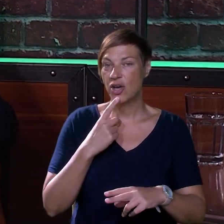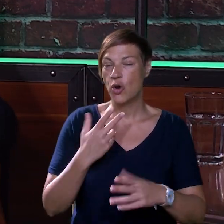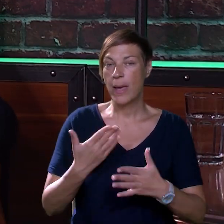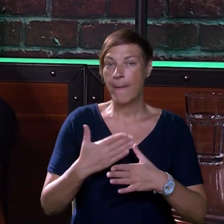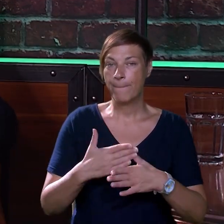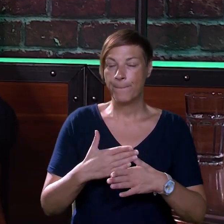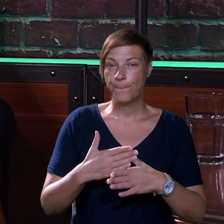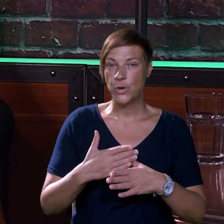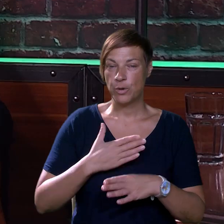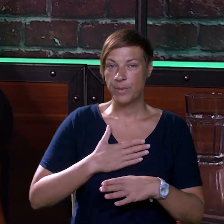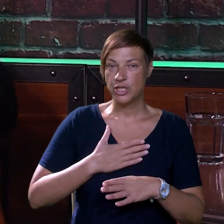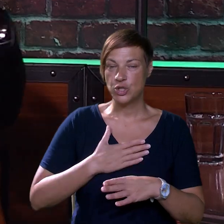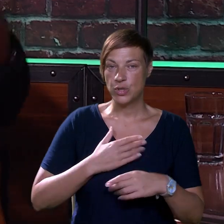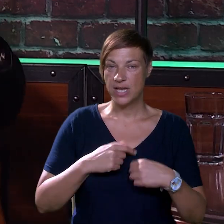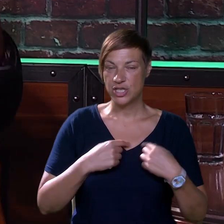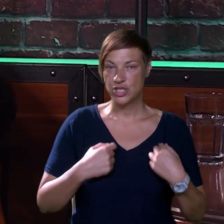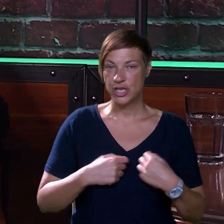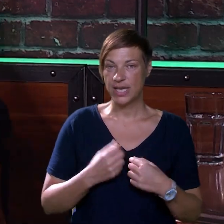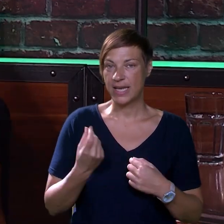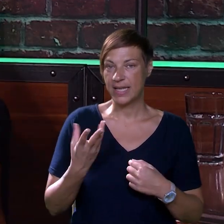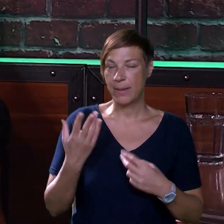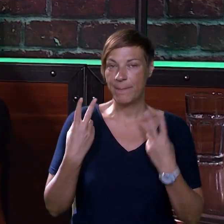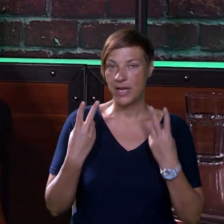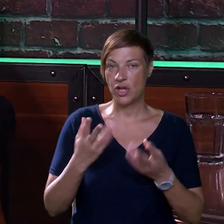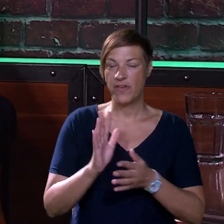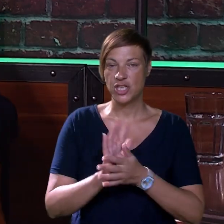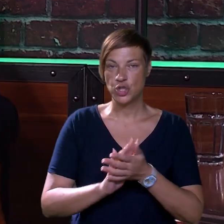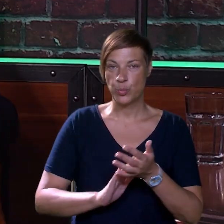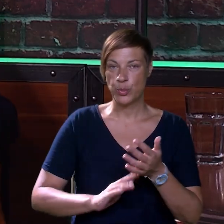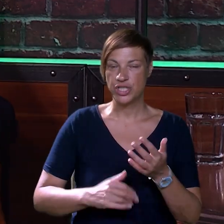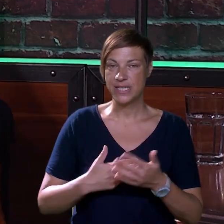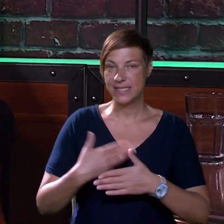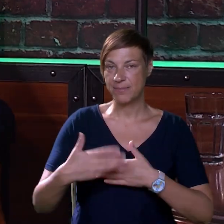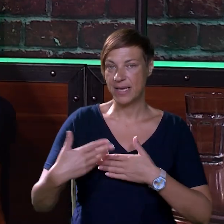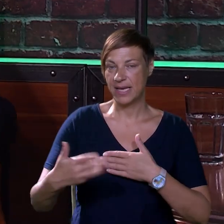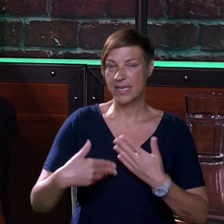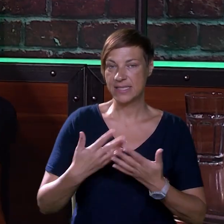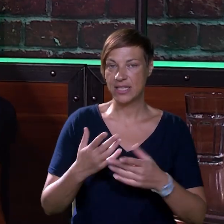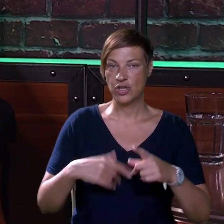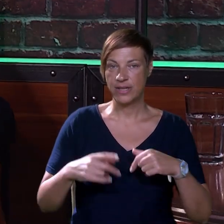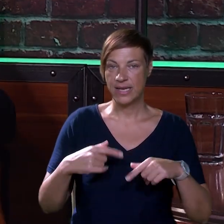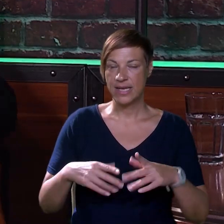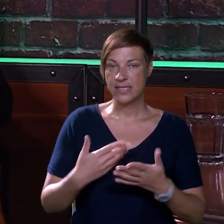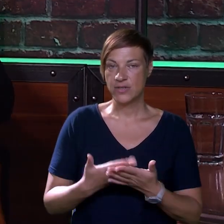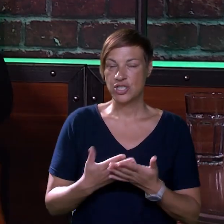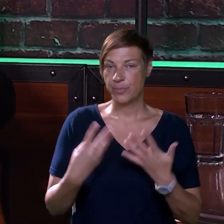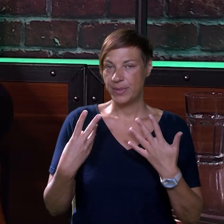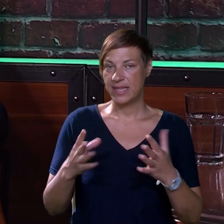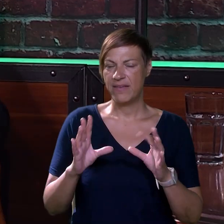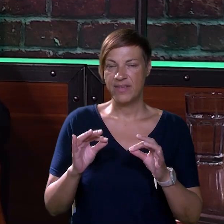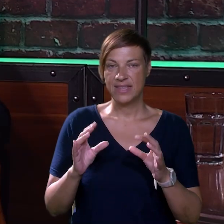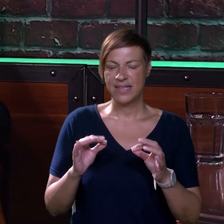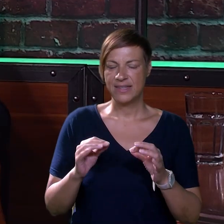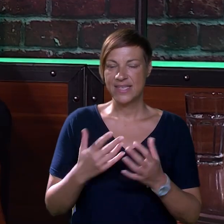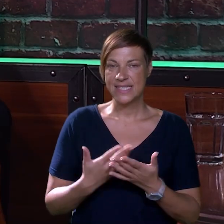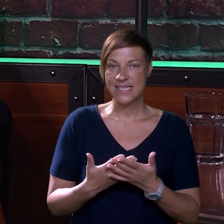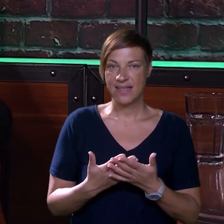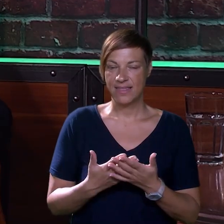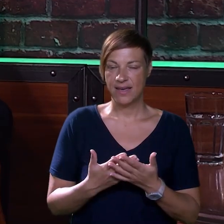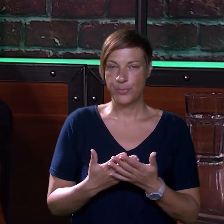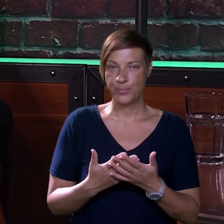onaj način pomažu našoj kardiologi kada nam je to bilo jako važno u počecima. Kasnije je to postalo tradicionalno, ovo će biti 9. ili 10. ne